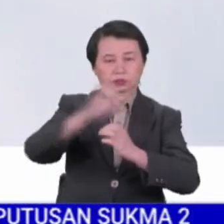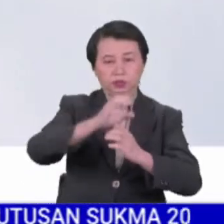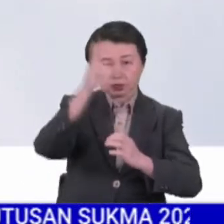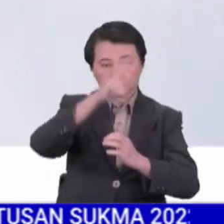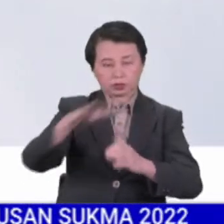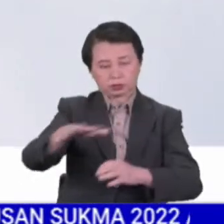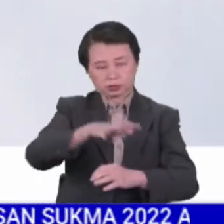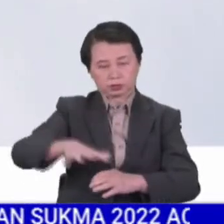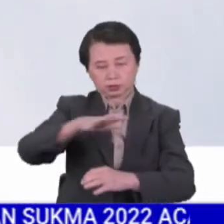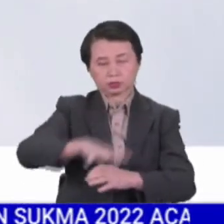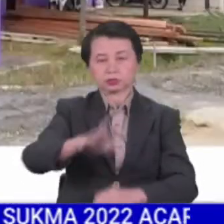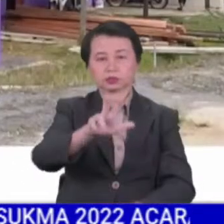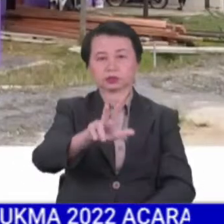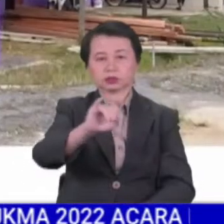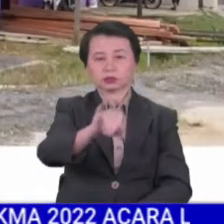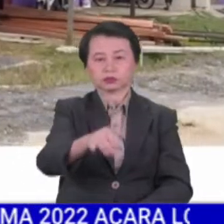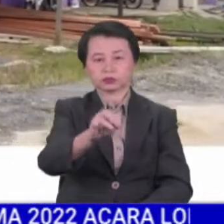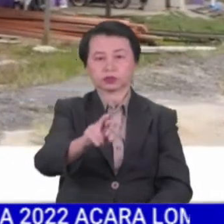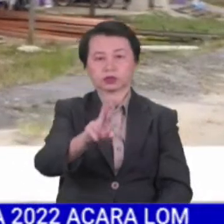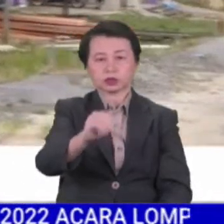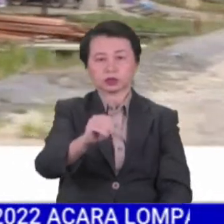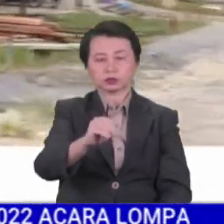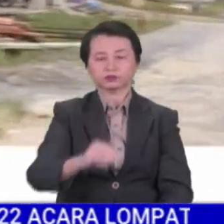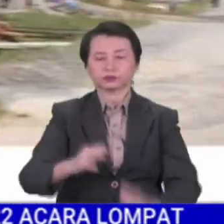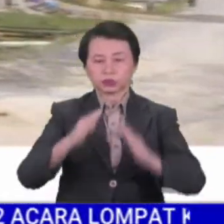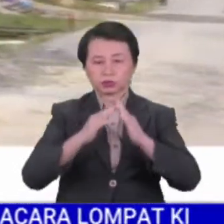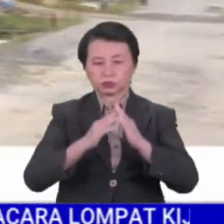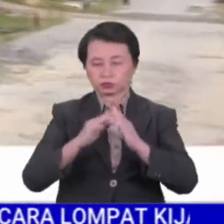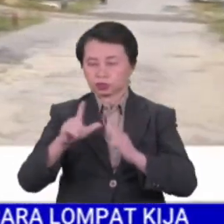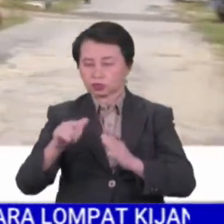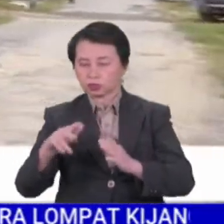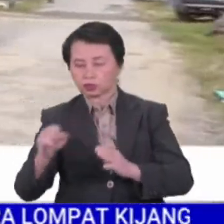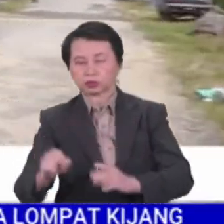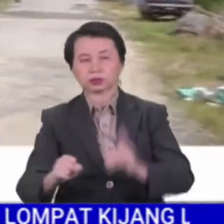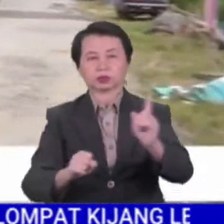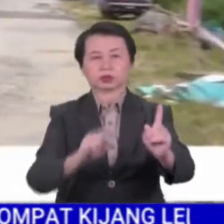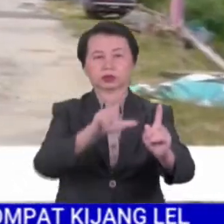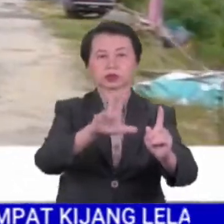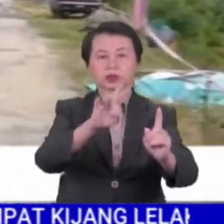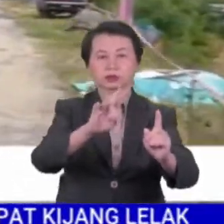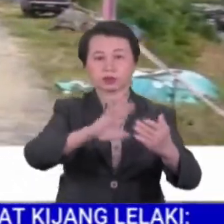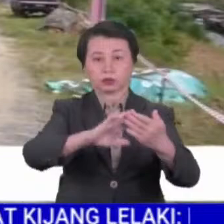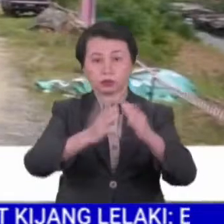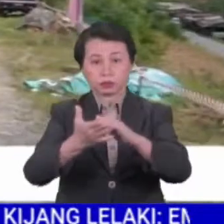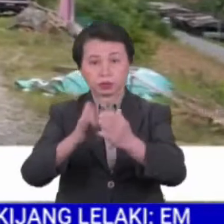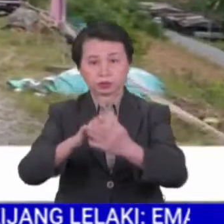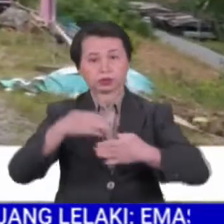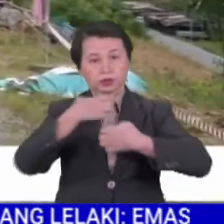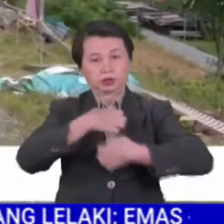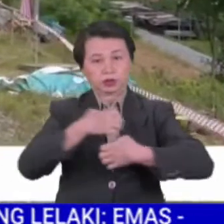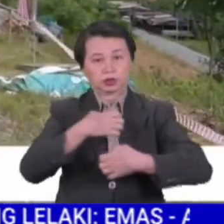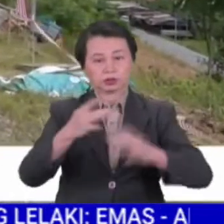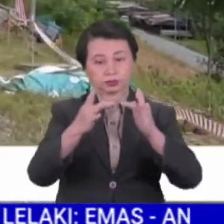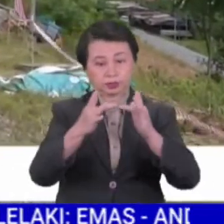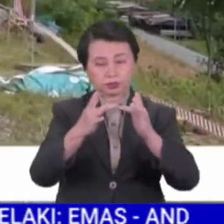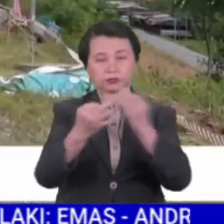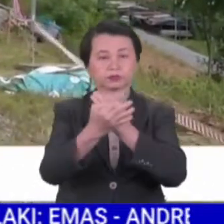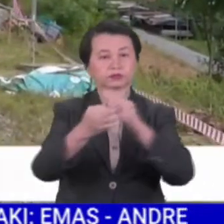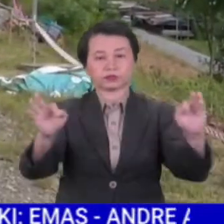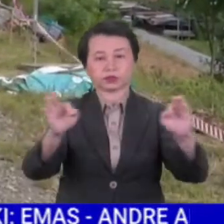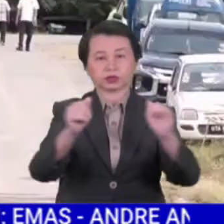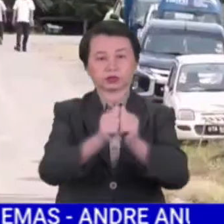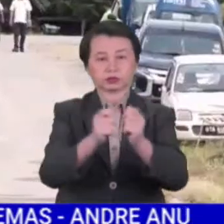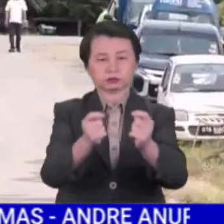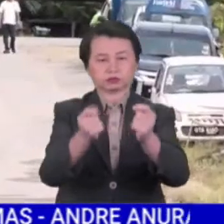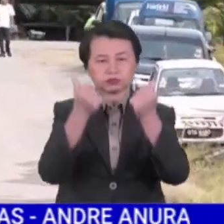dianggarkan lebih RM3 juta. Sementara itu, di rumah layuh, 138 komuniti menikmati sambungan internet percuma